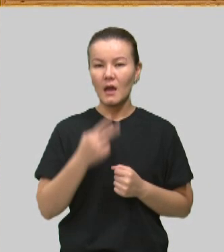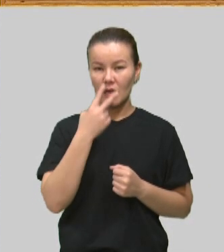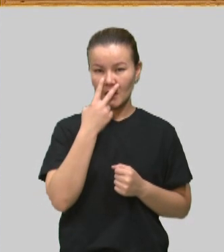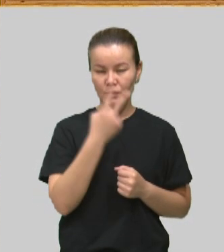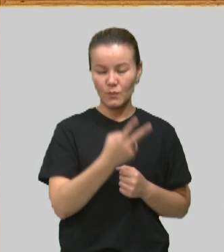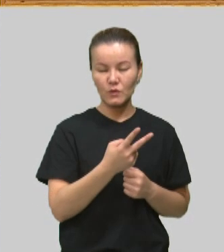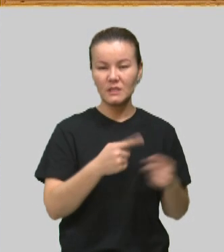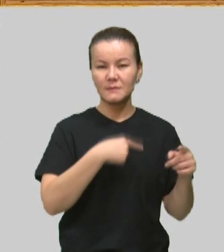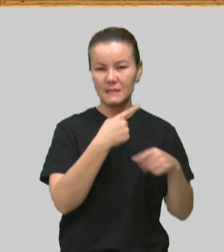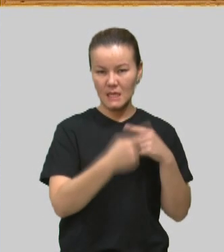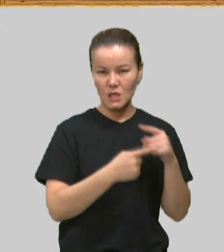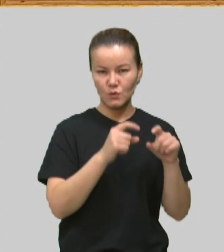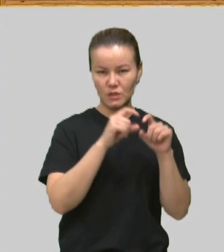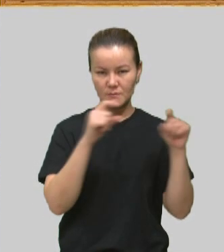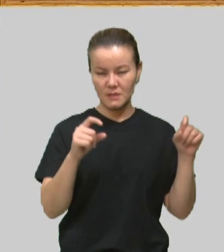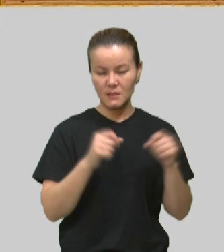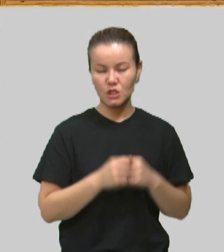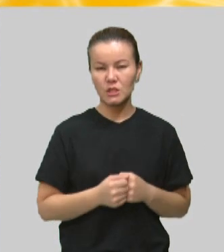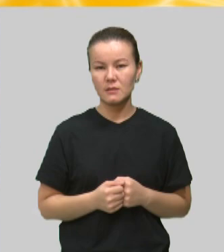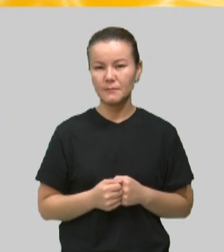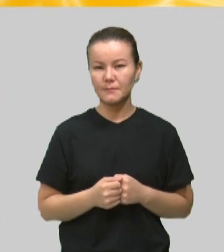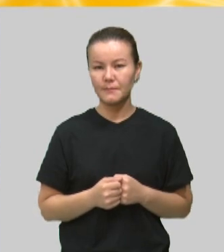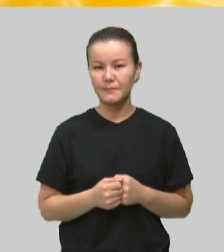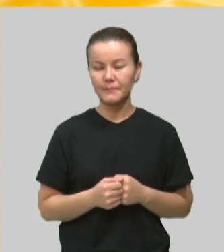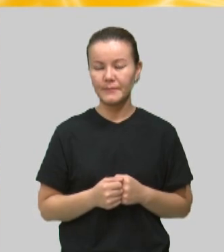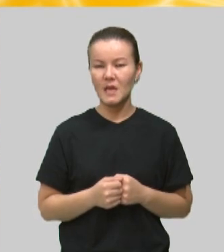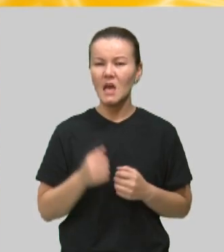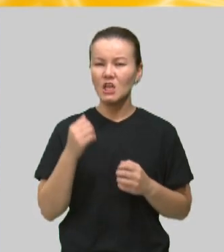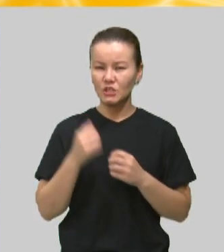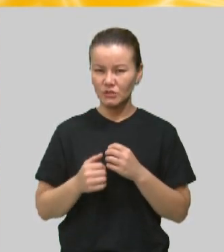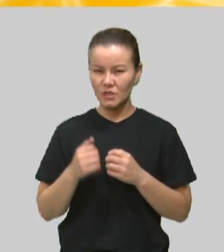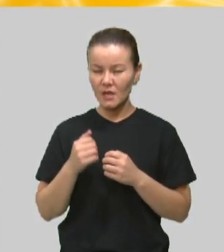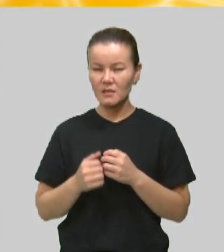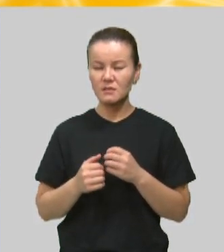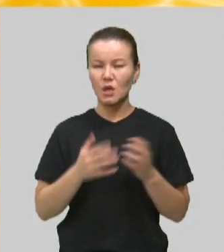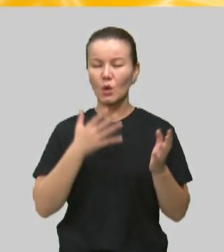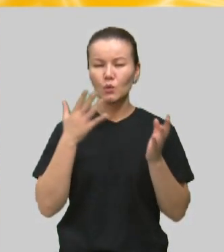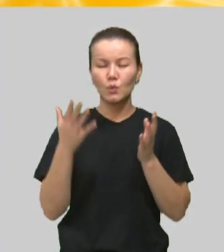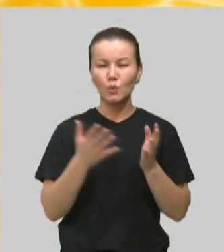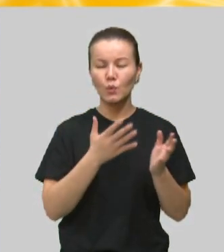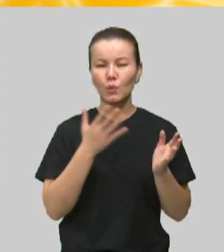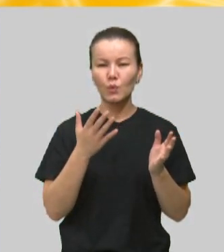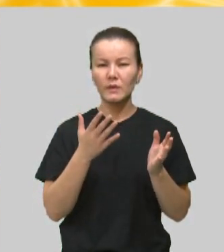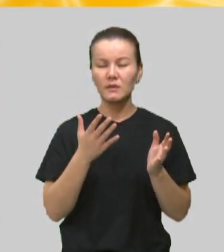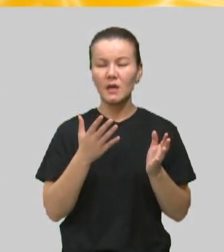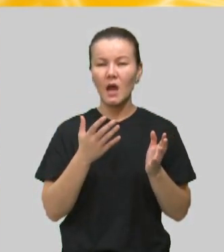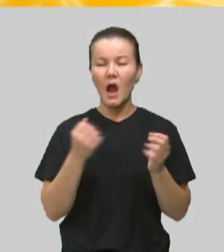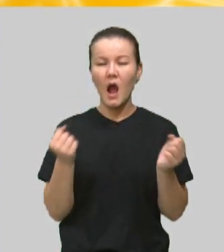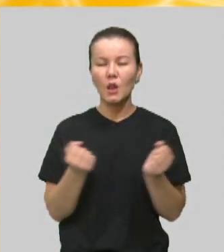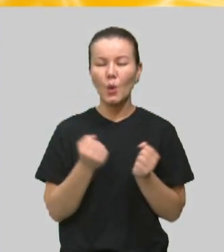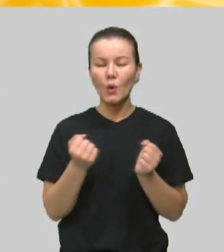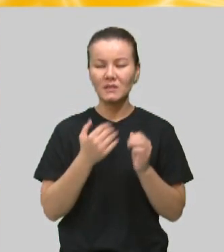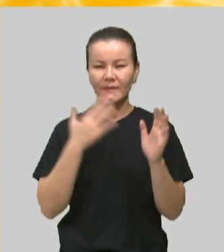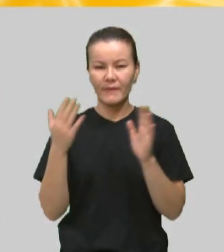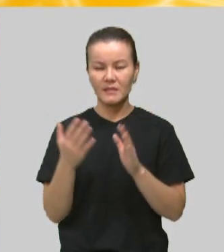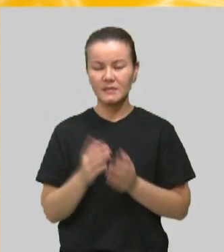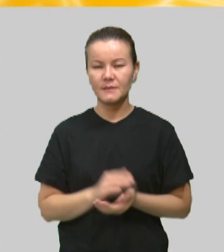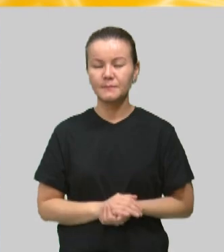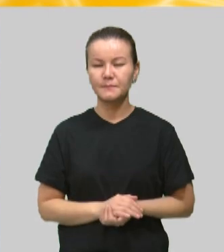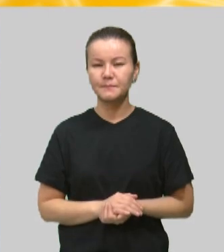Рассмотрим следующее предложение. Часто дует холодный ветер.